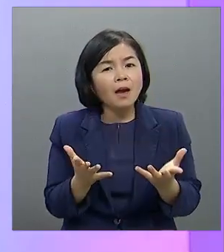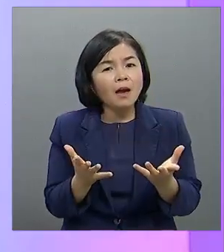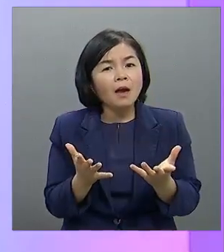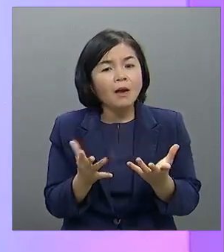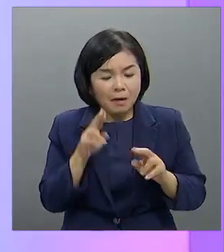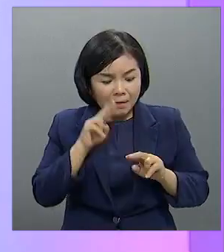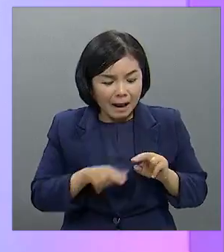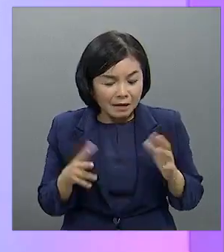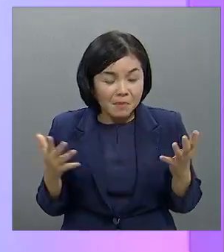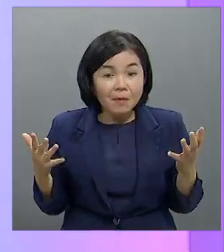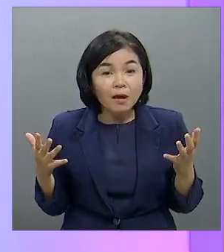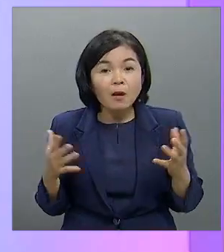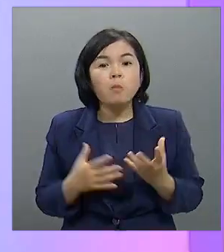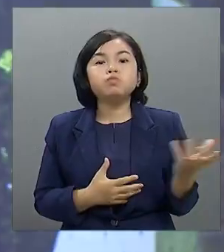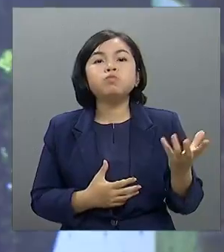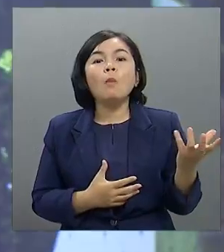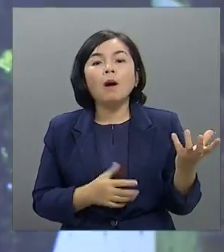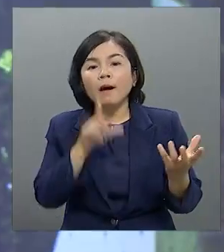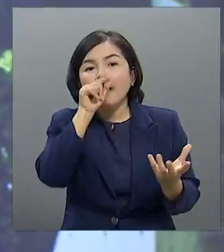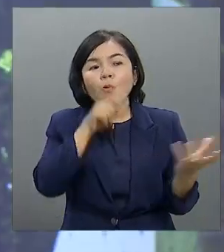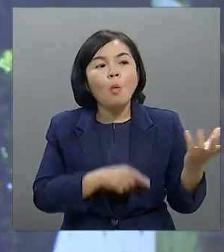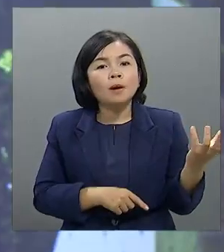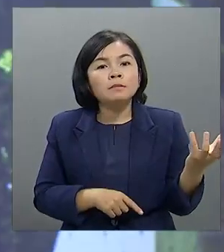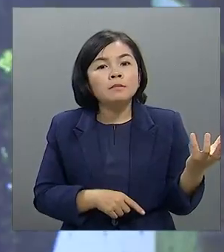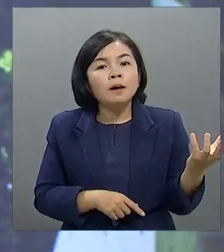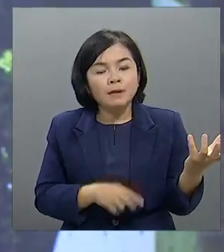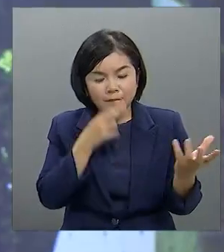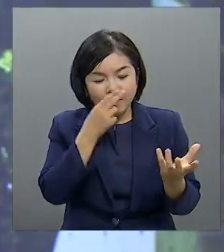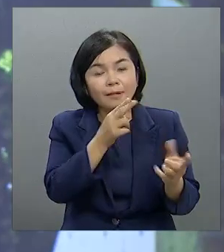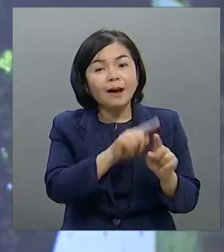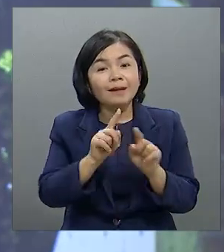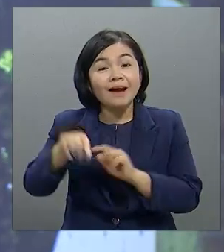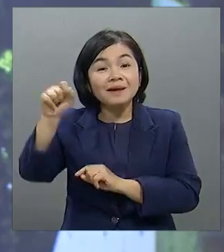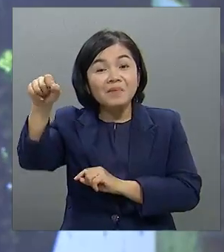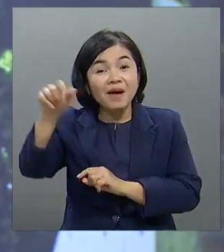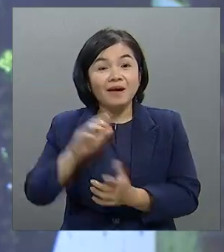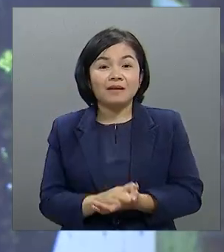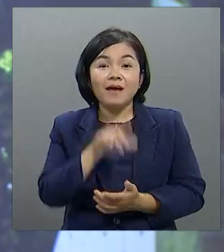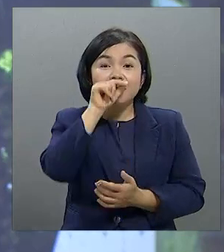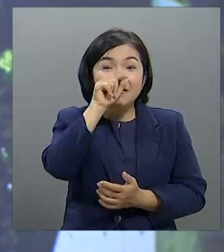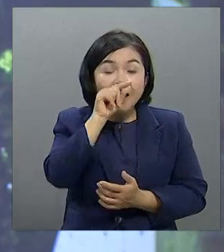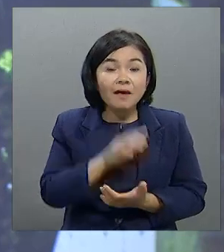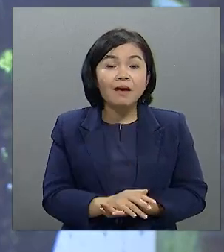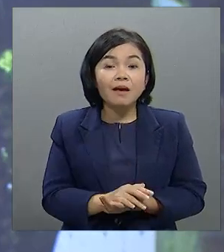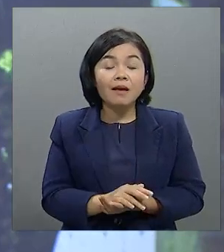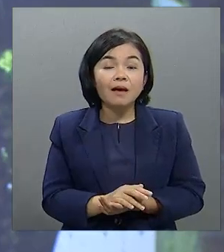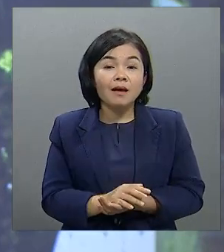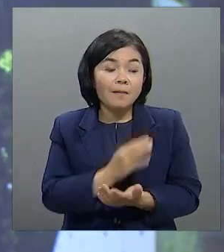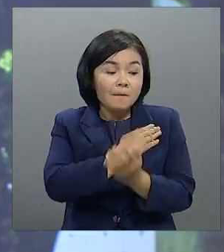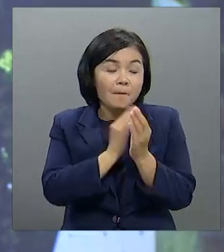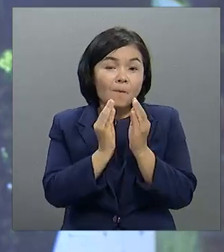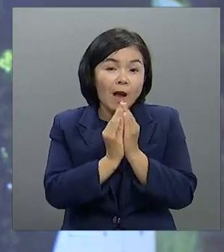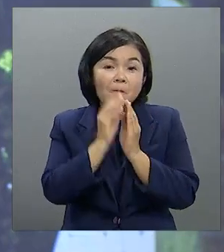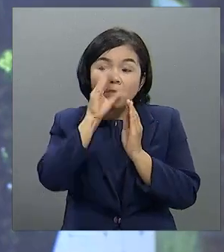ปลงแม่ไก่ปลงแล้ว โอ้แต่พอได้เห็นเรื่องนี้แล้วนะคะเนี่ยเวลาที่ไก่เขาฟังธรรมะแล้วเขา productive มากขึ้นเนี่ยเชื่อไหม